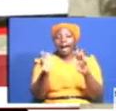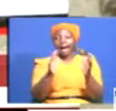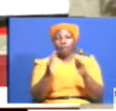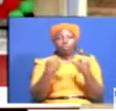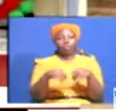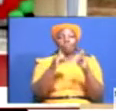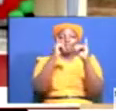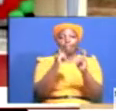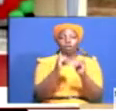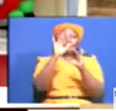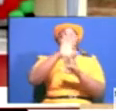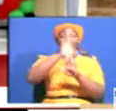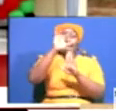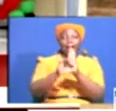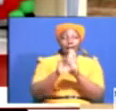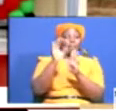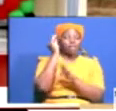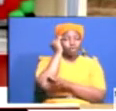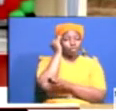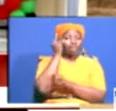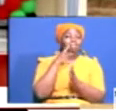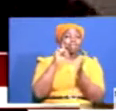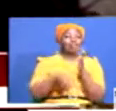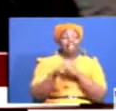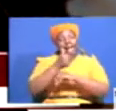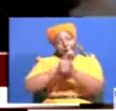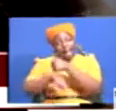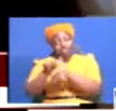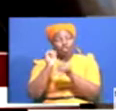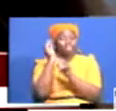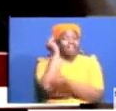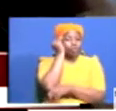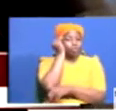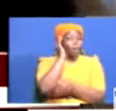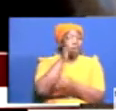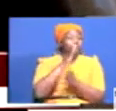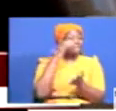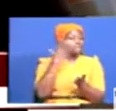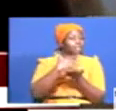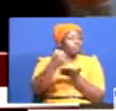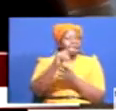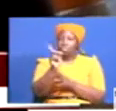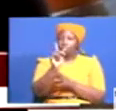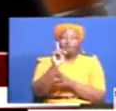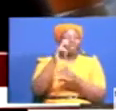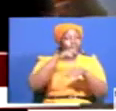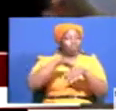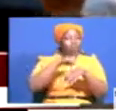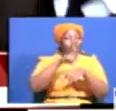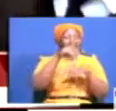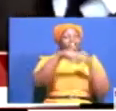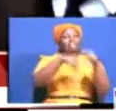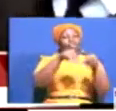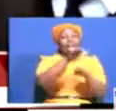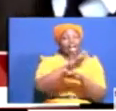wa elimu alisema kuwa shughuli za masomo hazitasitishwa katika maeneo ambako uchaguzi utaandaliwa siku ya Jumatatu wiki